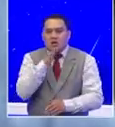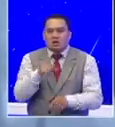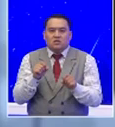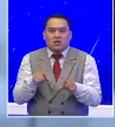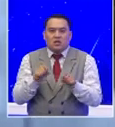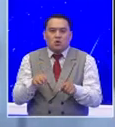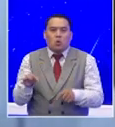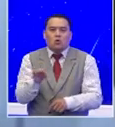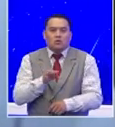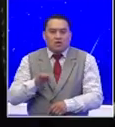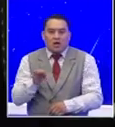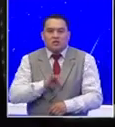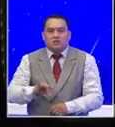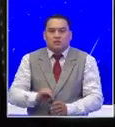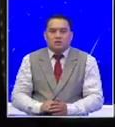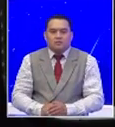750-летия Золотой Орды.